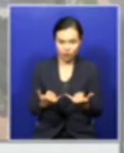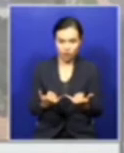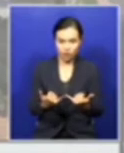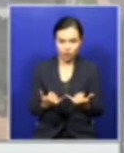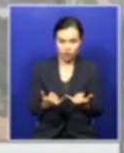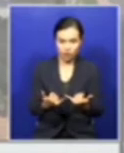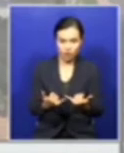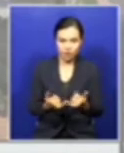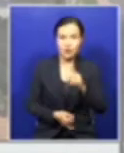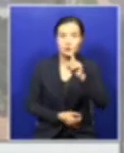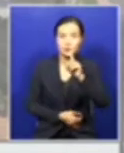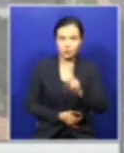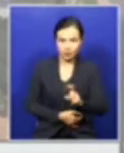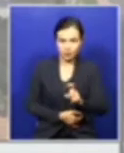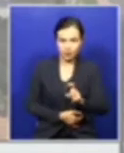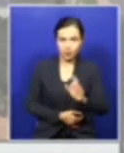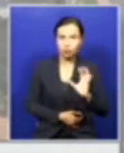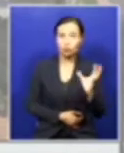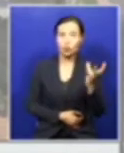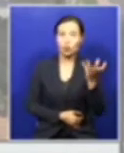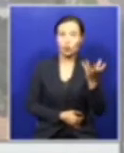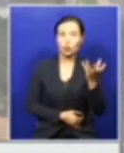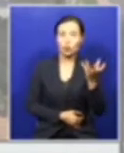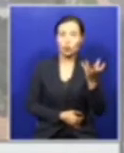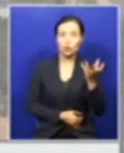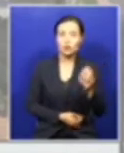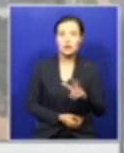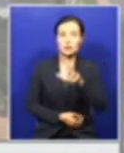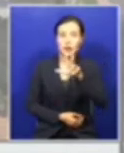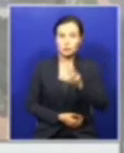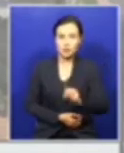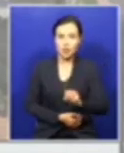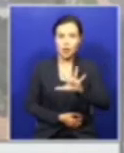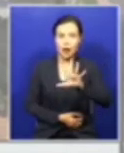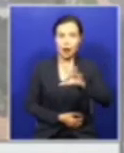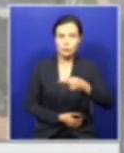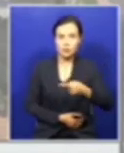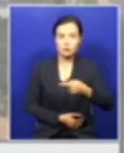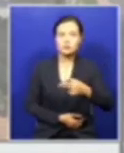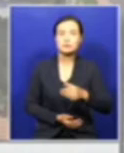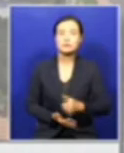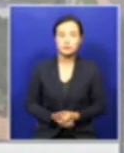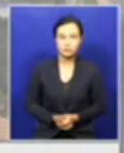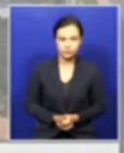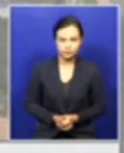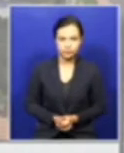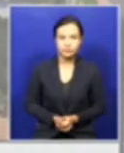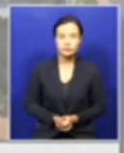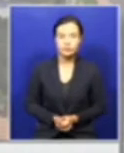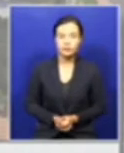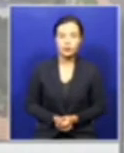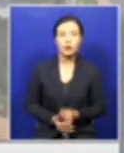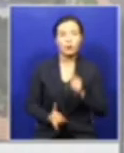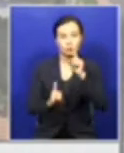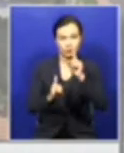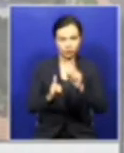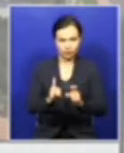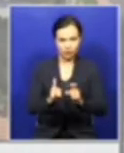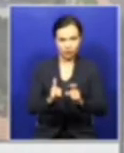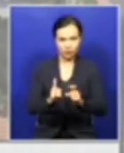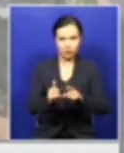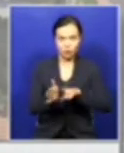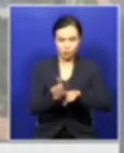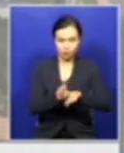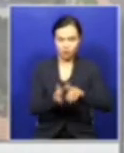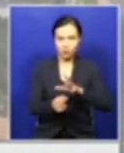พบผู้เสียชีวิตจากทั่วโลกประมาณ 350,000 คนผู้เสียชีวิตจากโรคระบาดโ